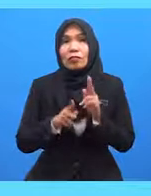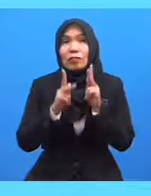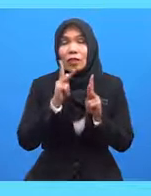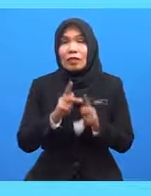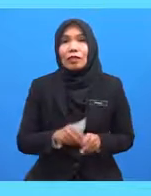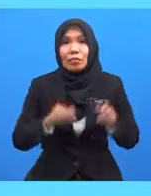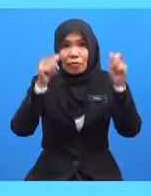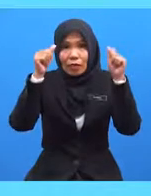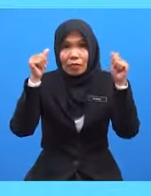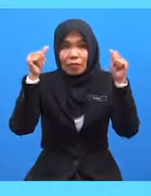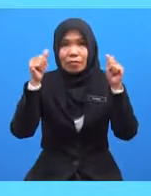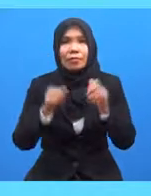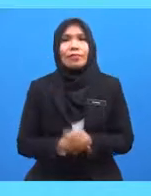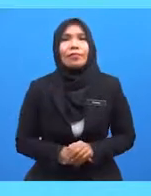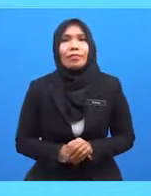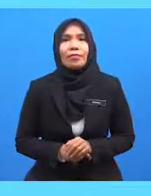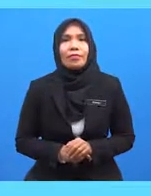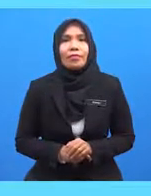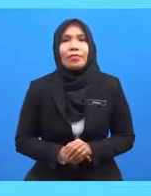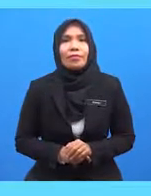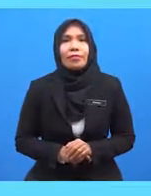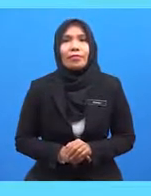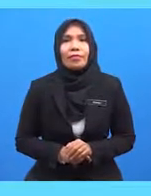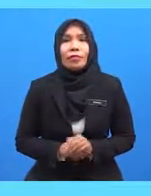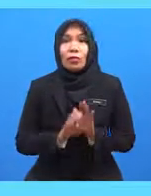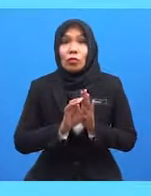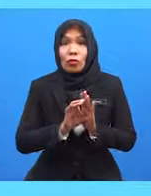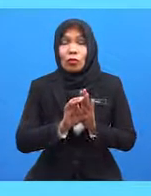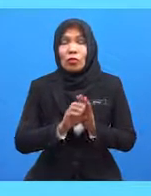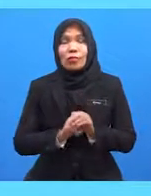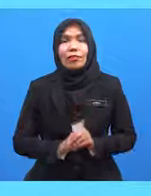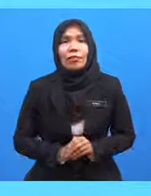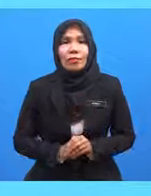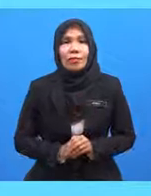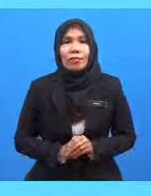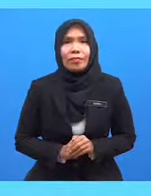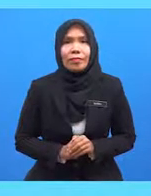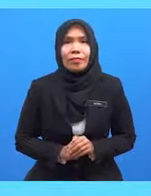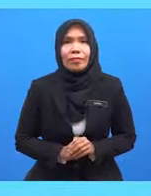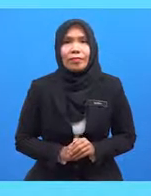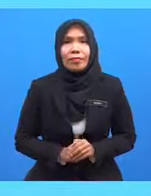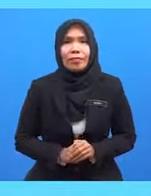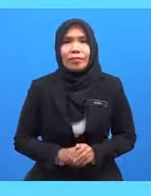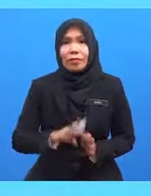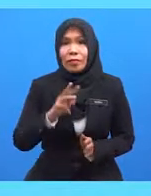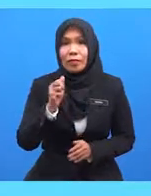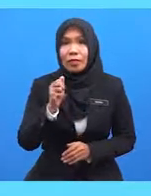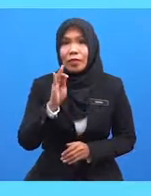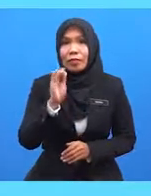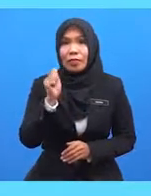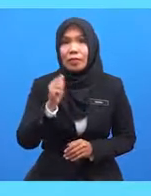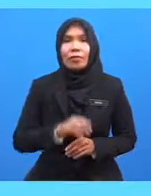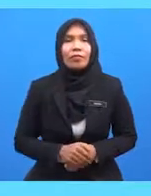hijrat Nabi Mustafa Ya Prasida 700 Astapulus